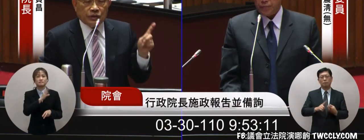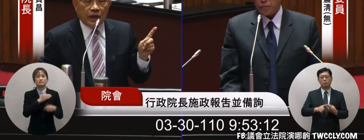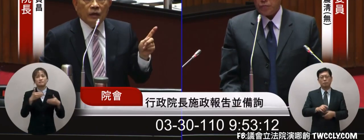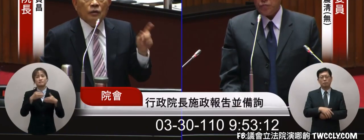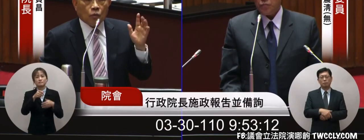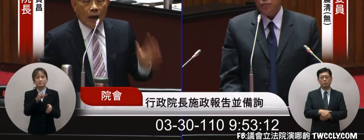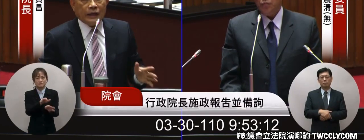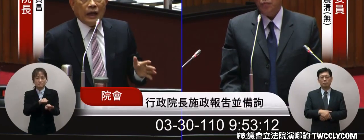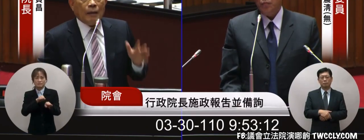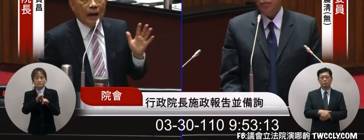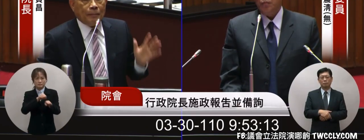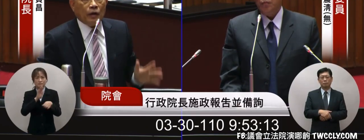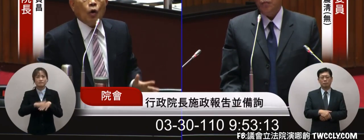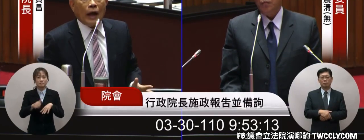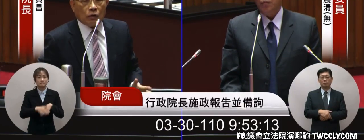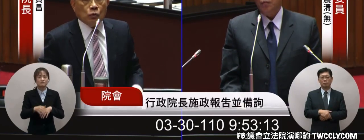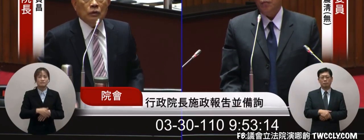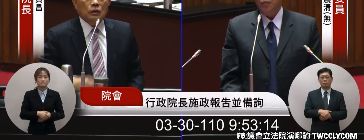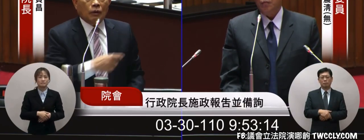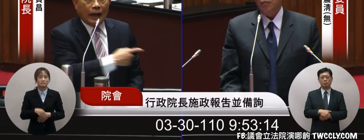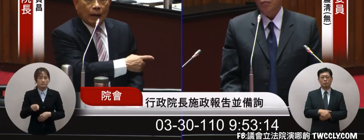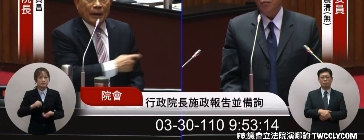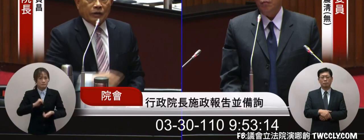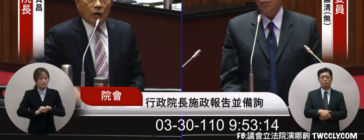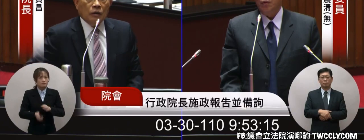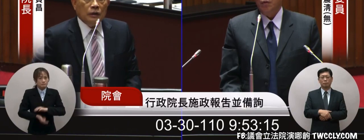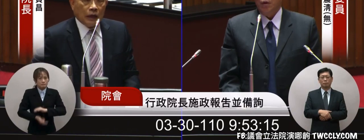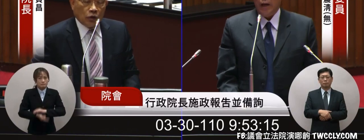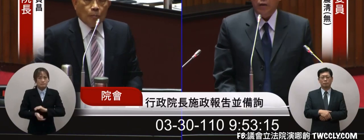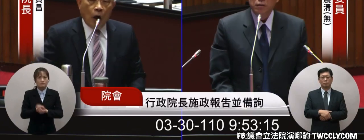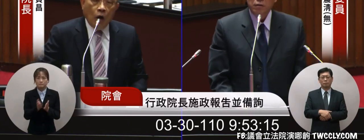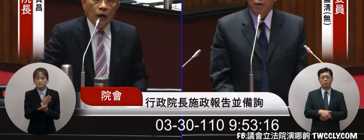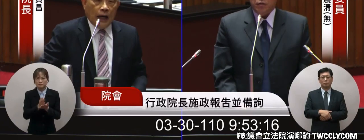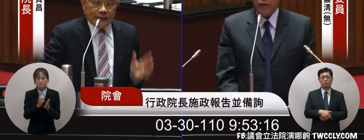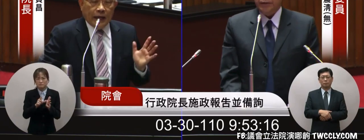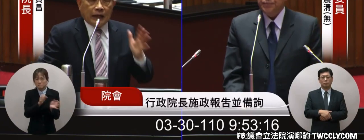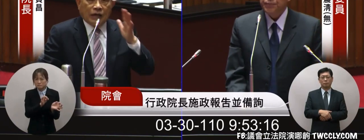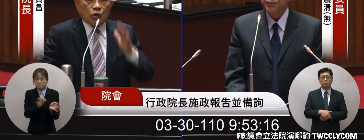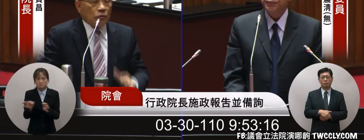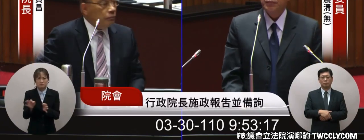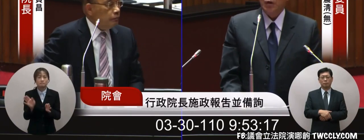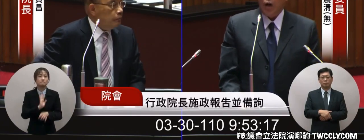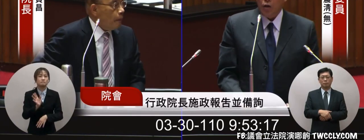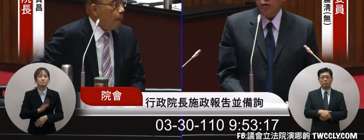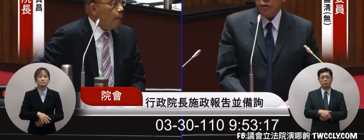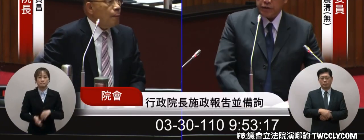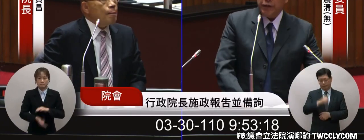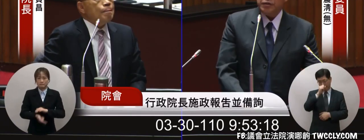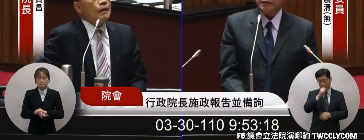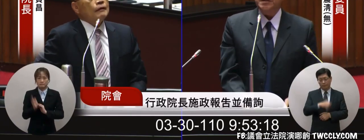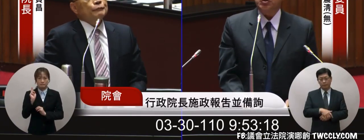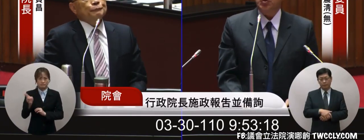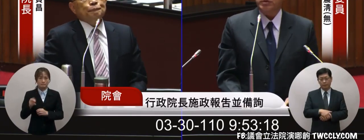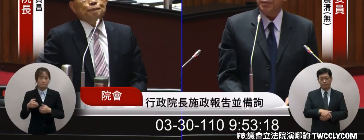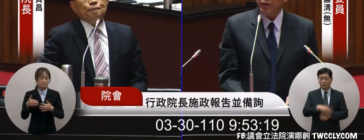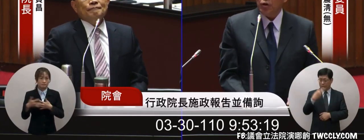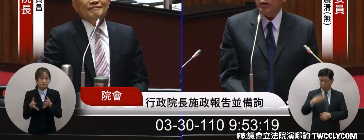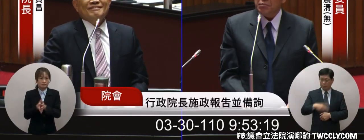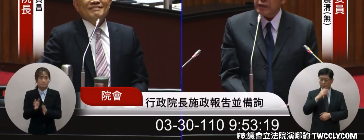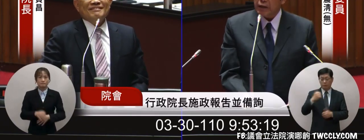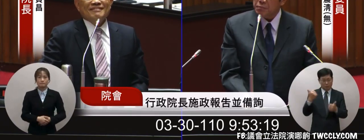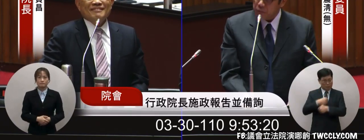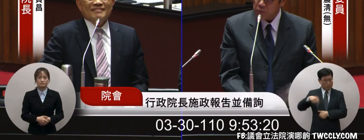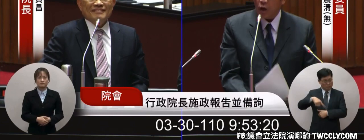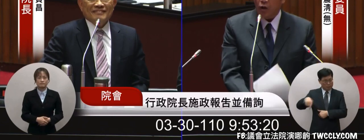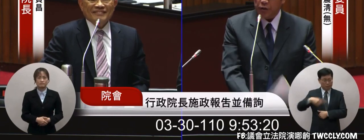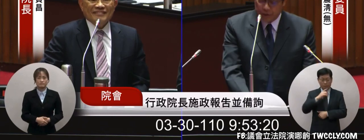要想一個趕快不要平均那麼久我來跟他報道加總部加速好這個賽事主替檳東